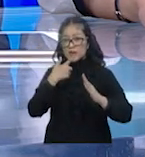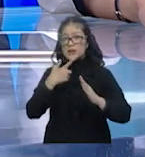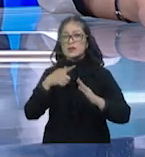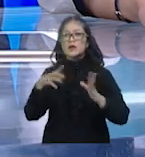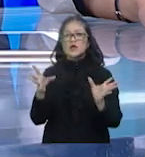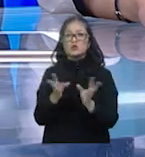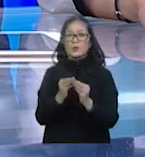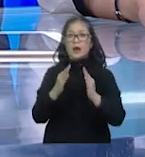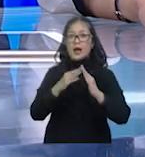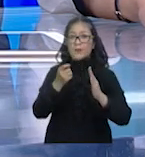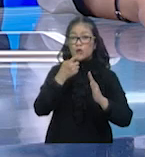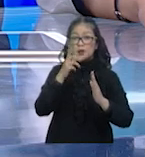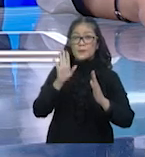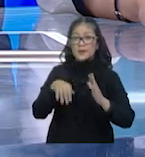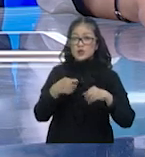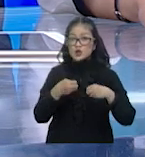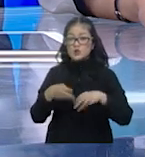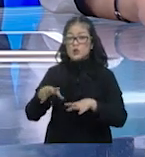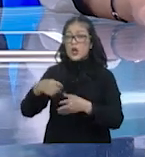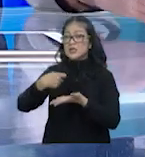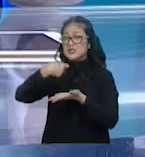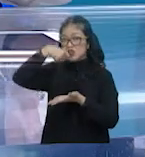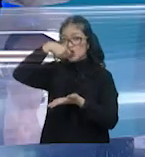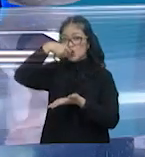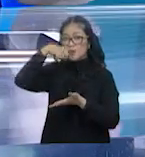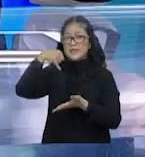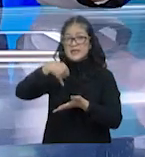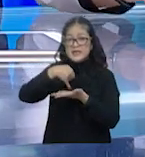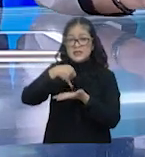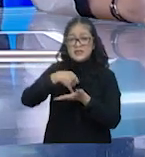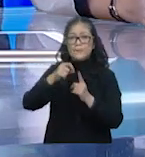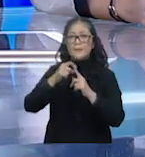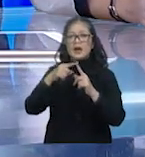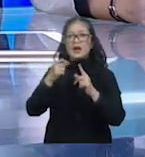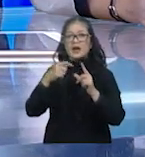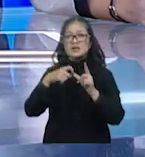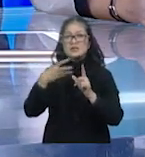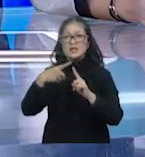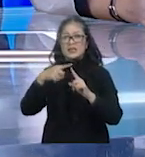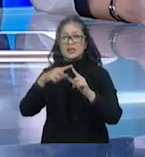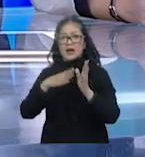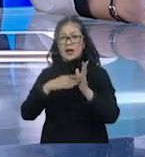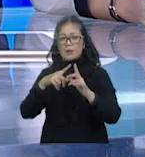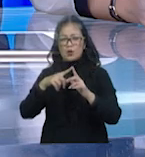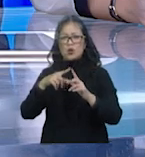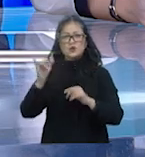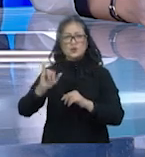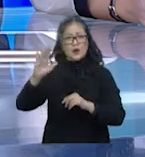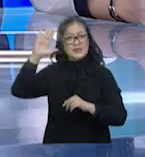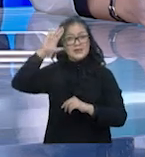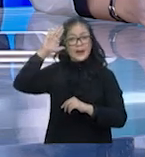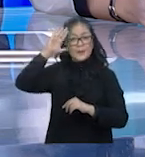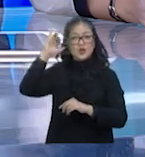obat berbentuk cair atau sirup yang mengandung parasetamol. Sementara di Sleman, Yogyakarta, obat sirup masih dijual di salah satu apotek dan pihak